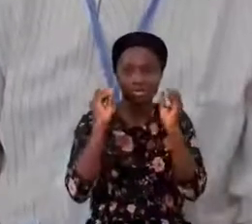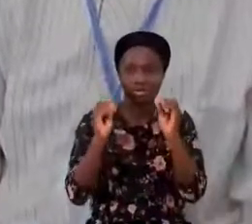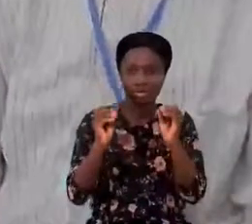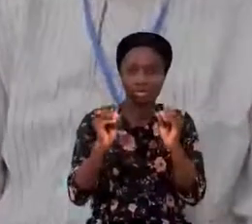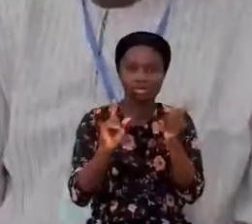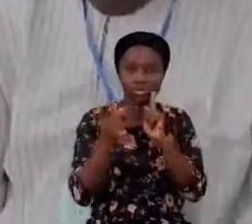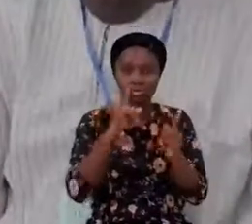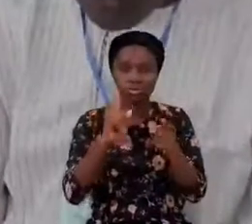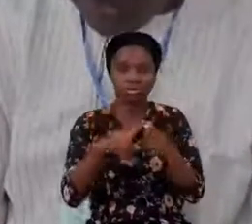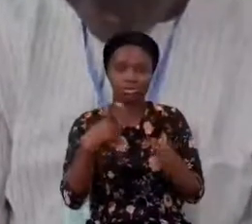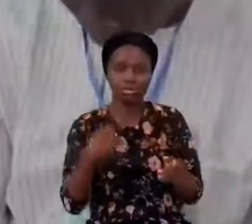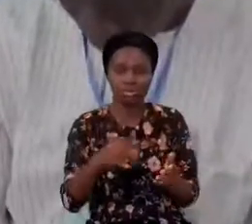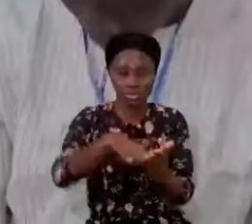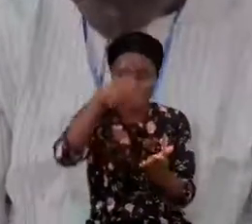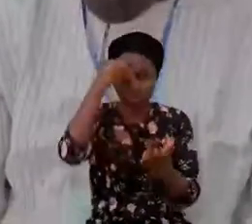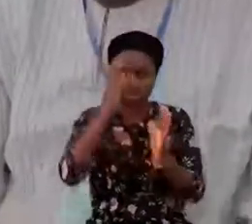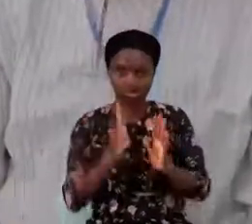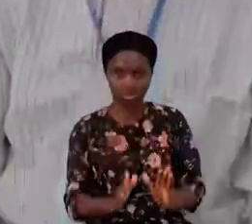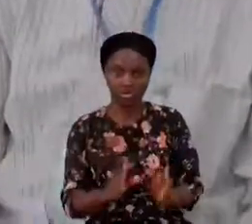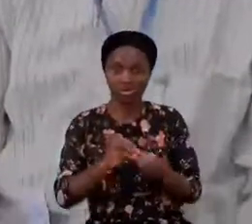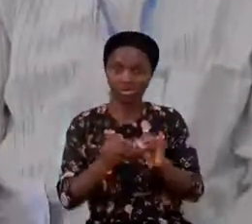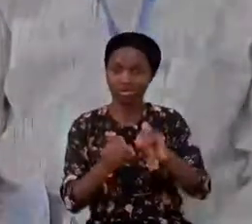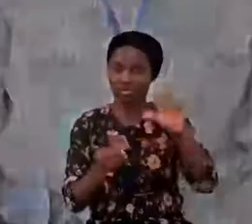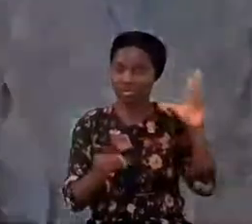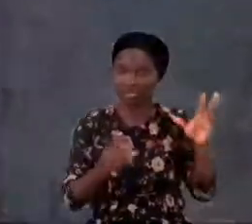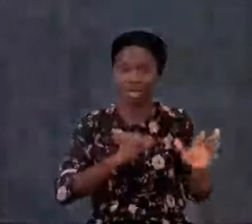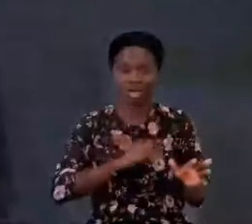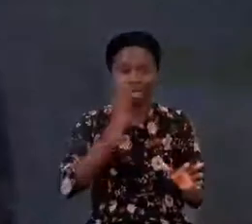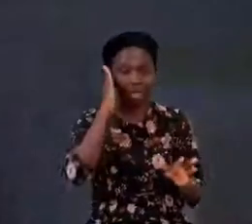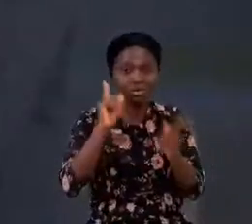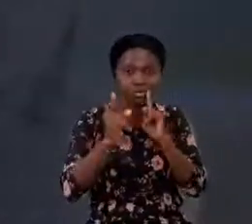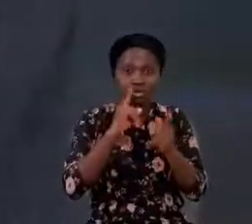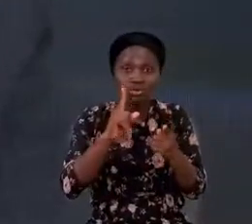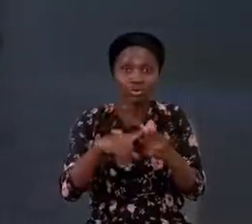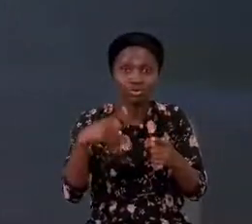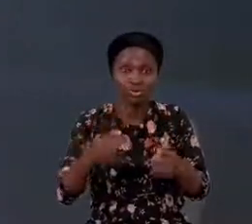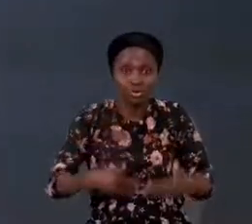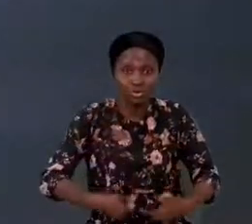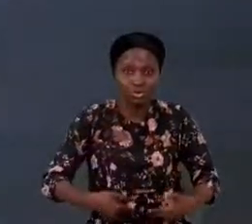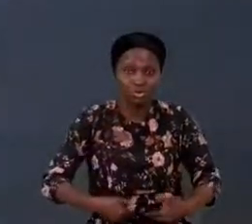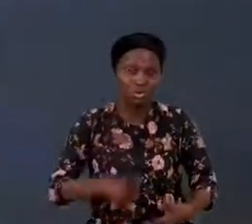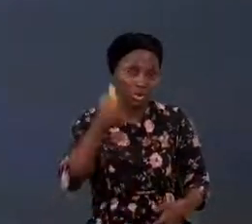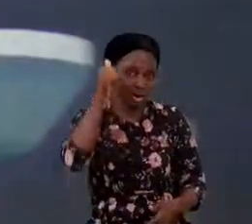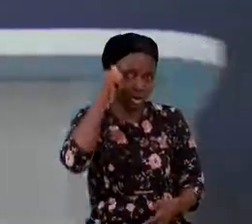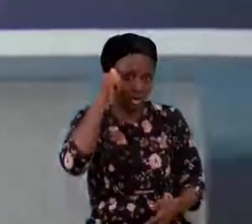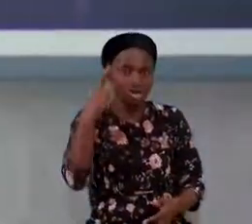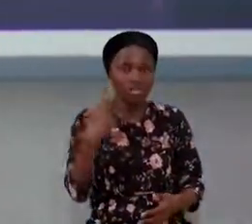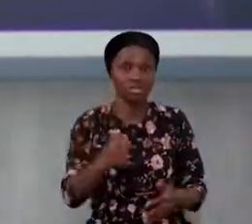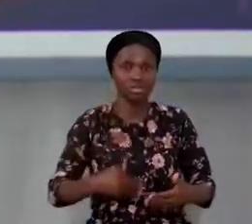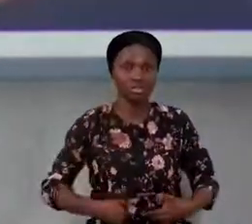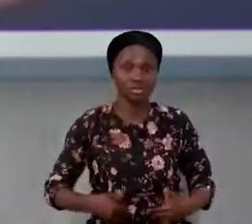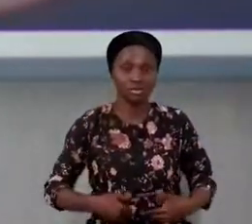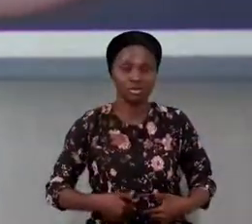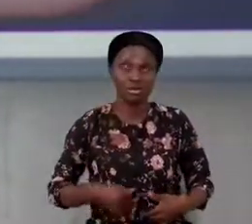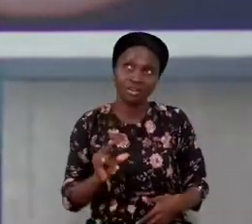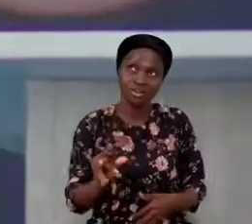aux jeunes adultes. Les jeunes aigles et les jeunes professionnels et ceux-là qui